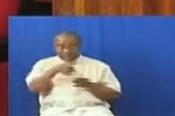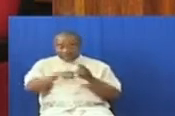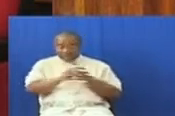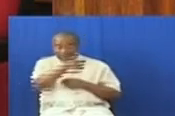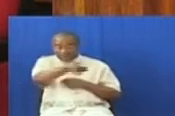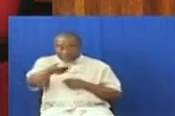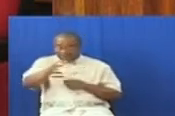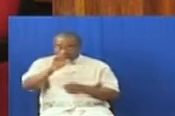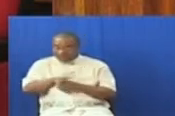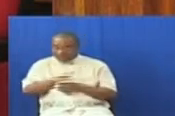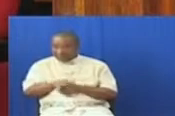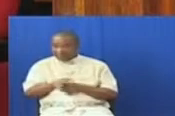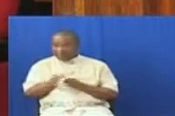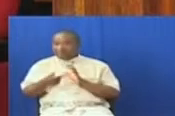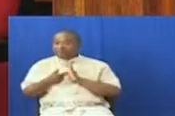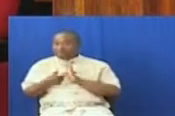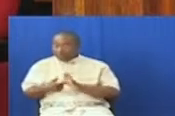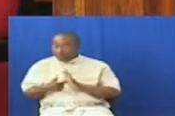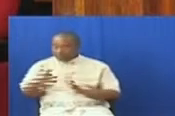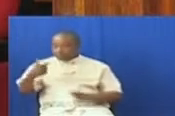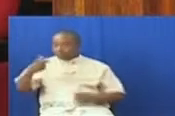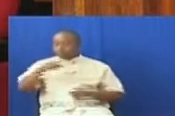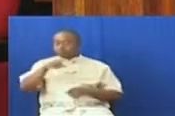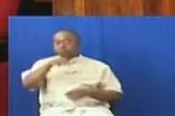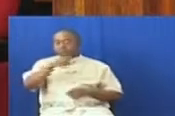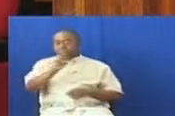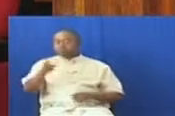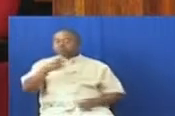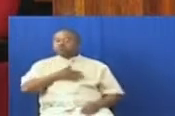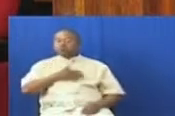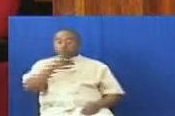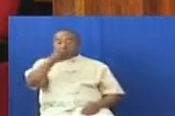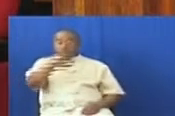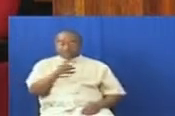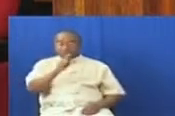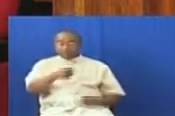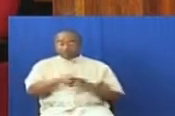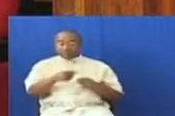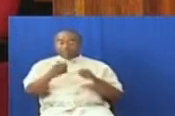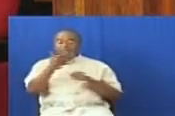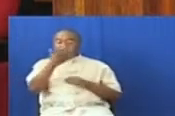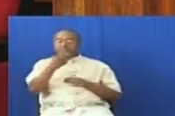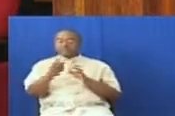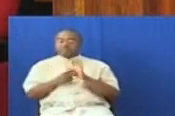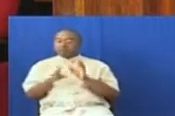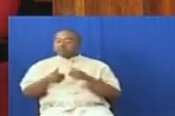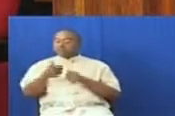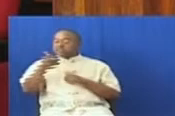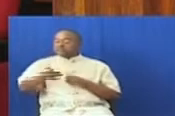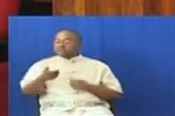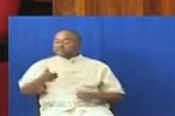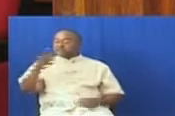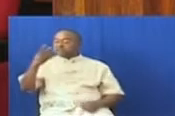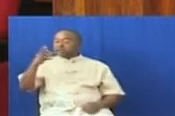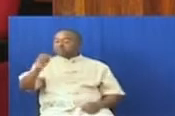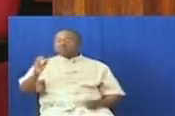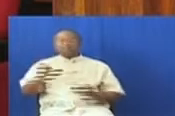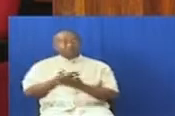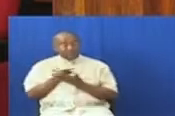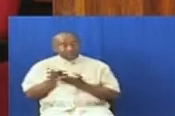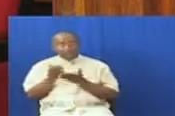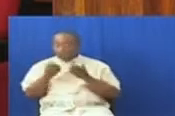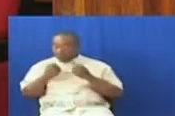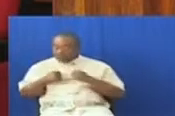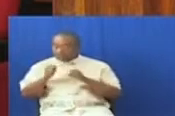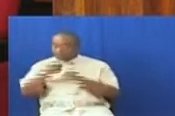vingi, kwa mfano halmashauri ya wilaya ya Tunduru, vijiji tunavyo 157, lakini vijiji 40 havina watendaji wa